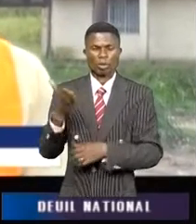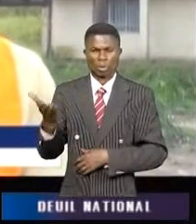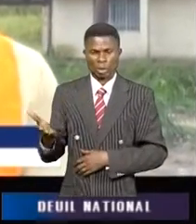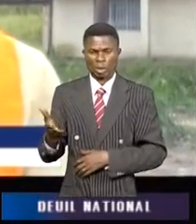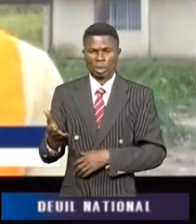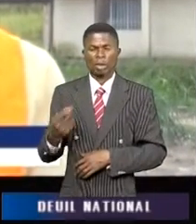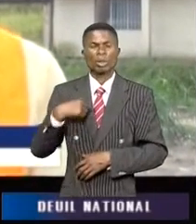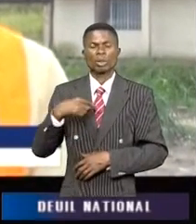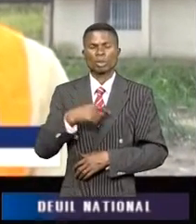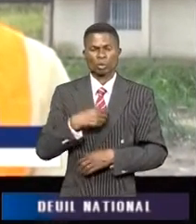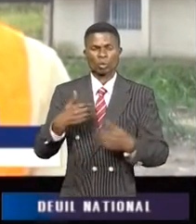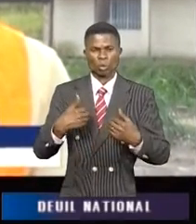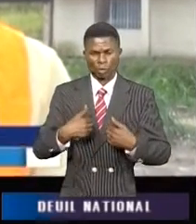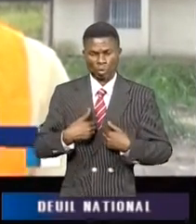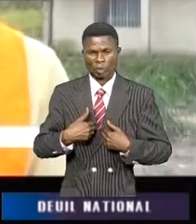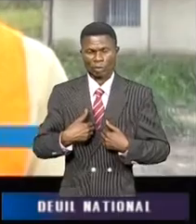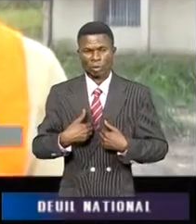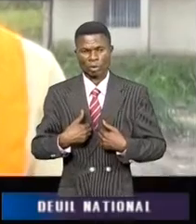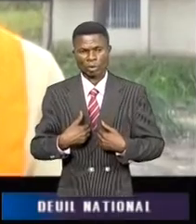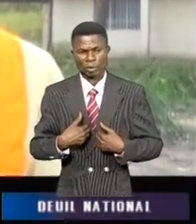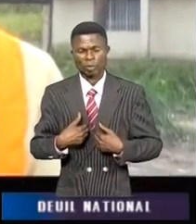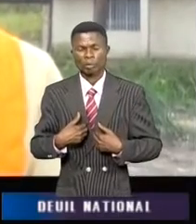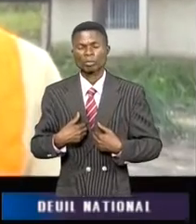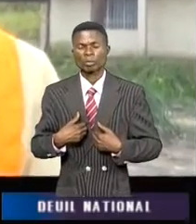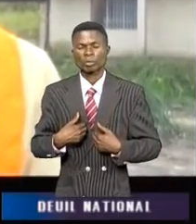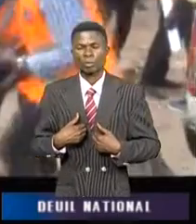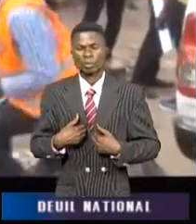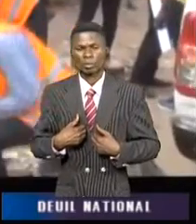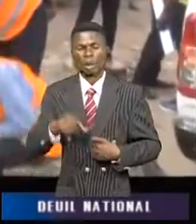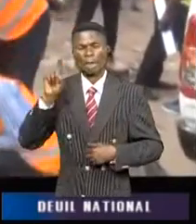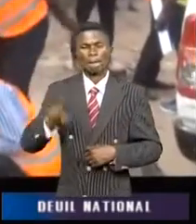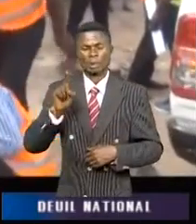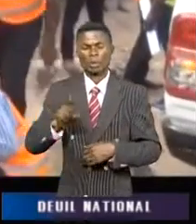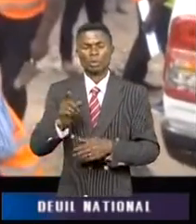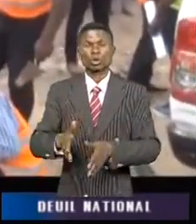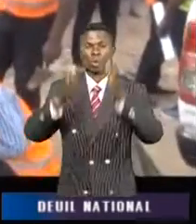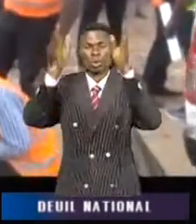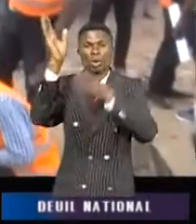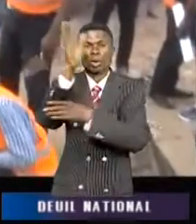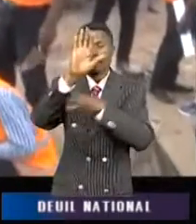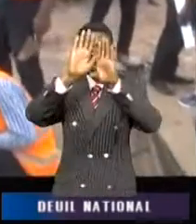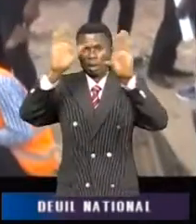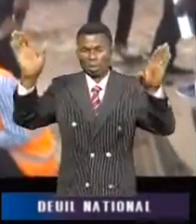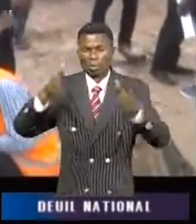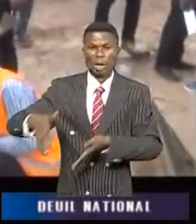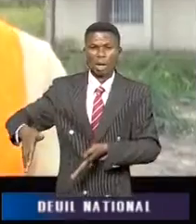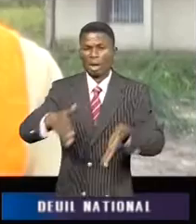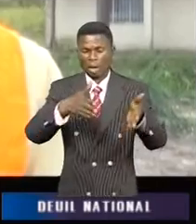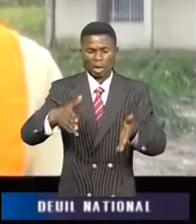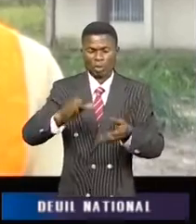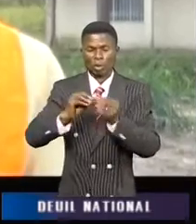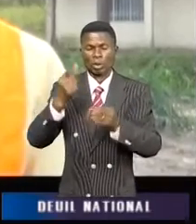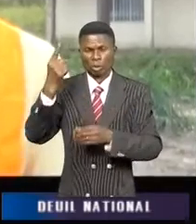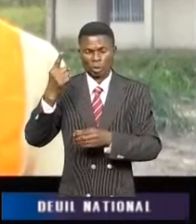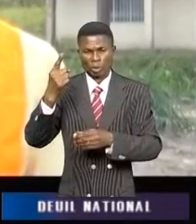exorbitante. Nous avons beaucoup besoin de ces panneaux tout au long de la nationale numéro 1. C'est là où nous